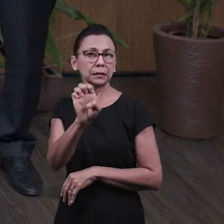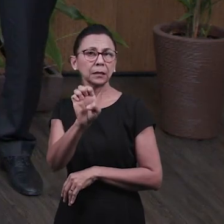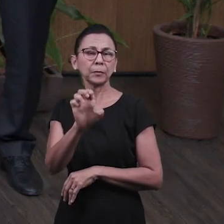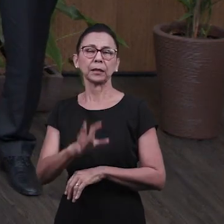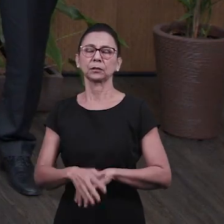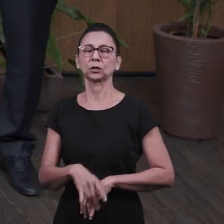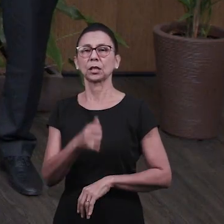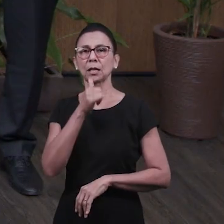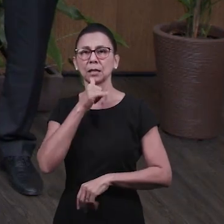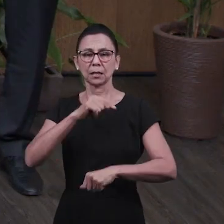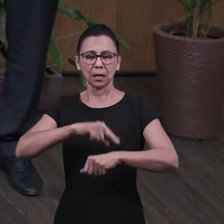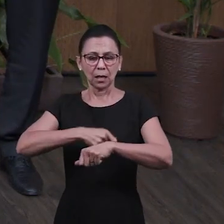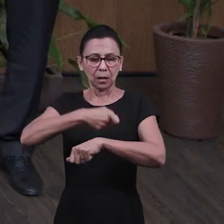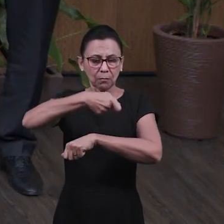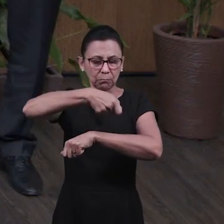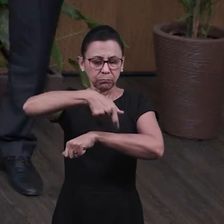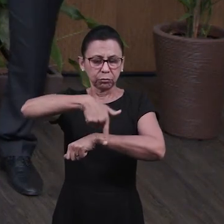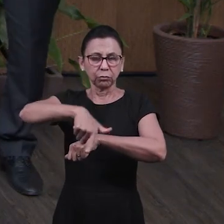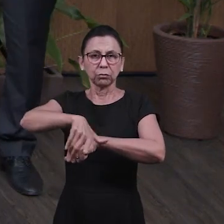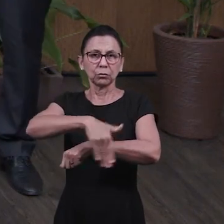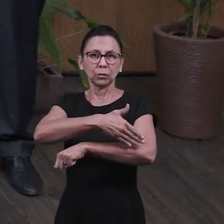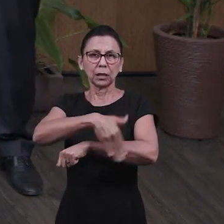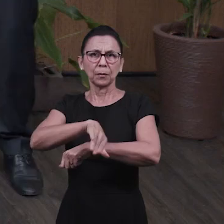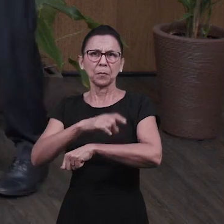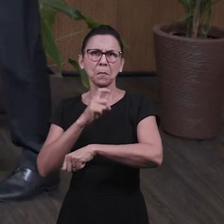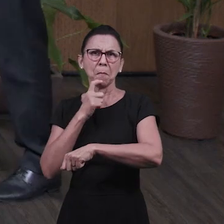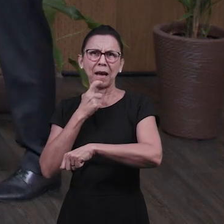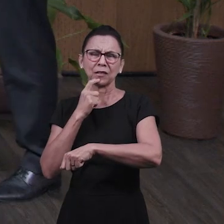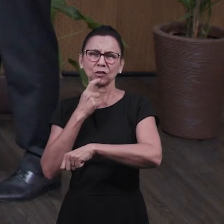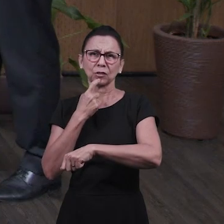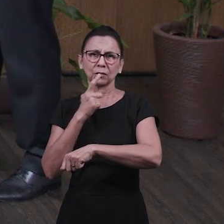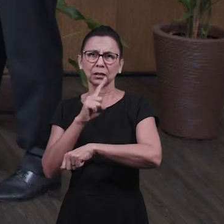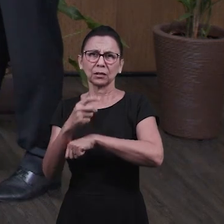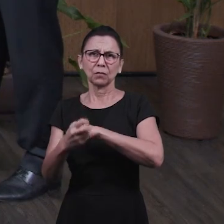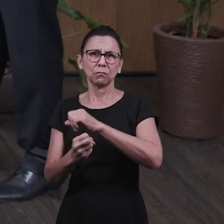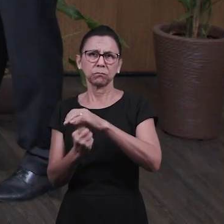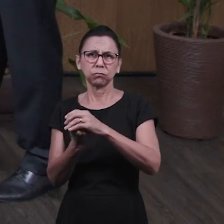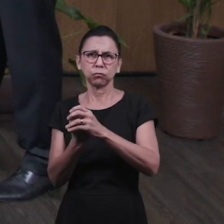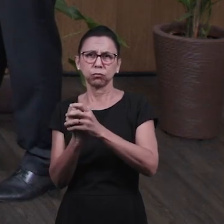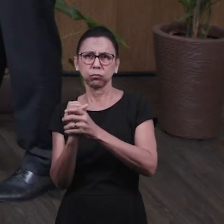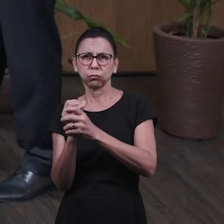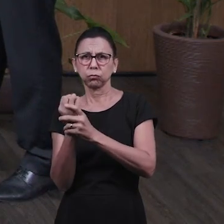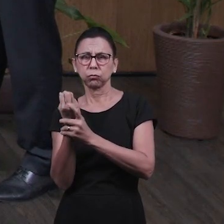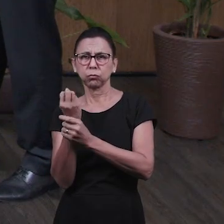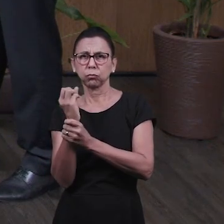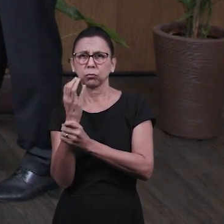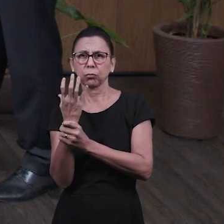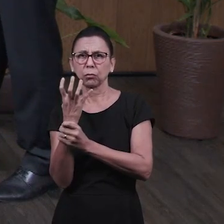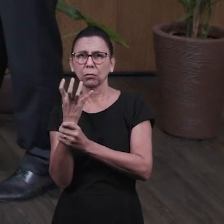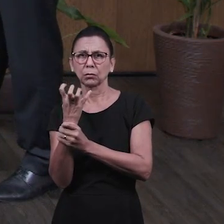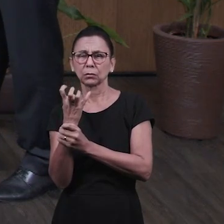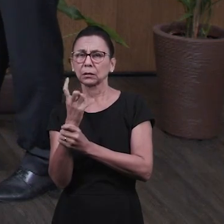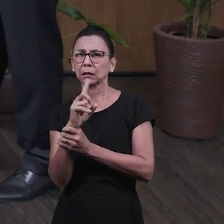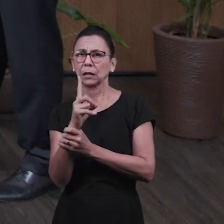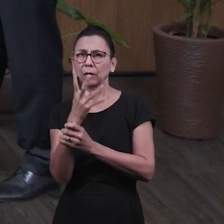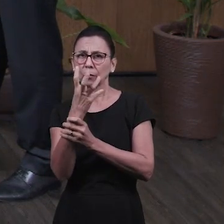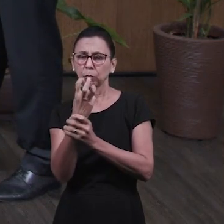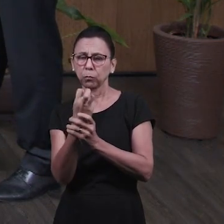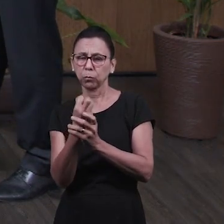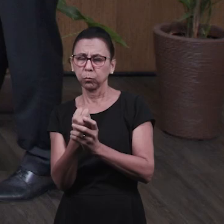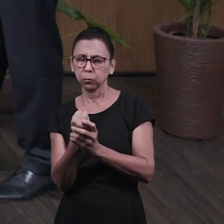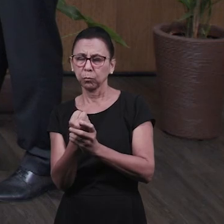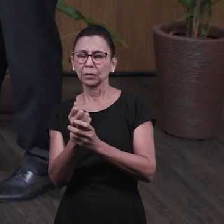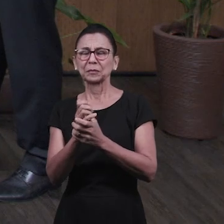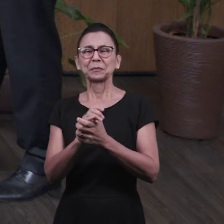Dieu, quand elle tombe au bord du chemin, elle ne peut pas porter du fruit. Comme dit